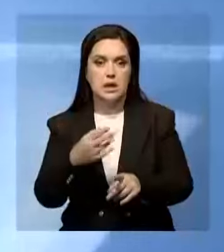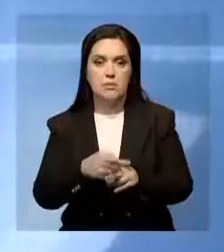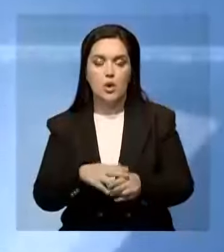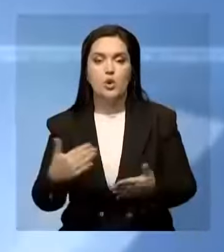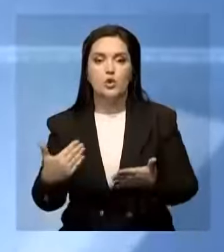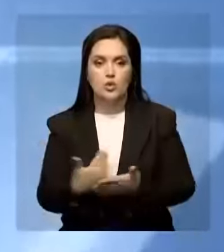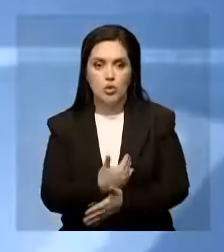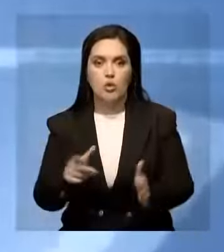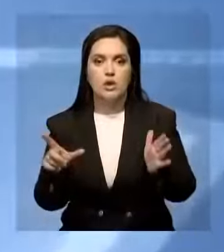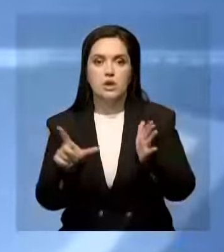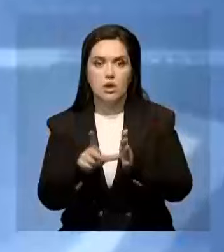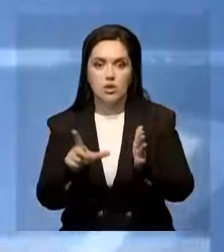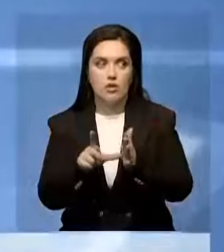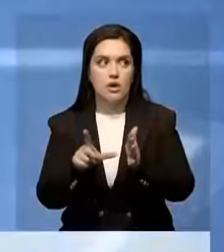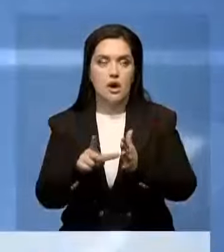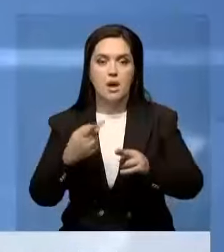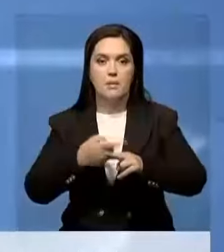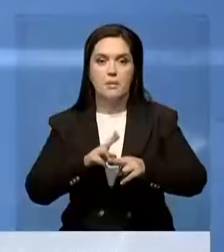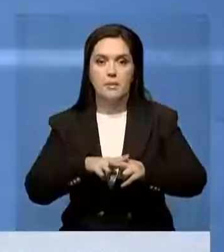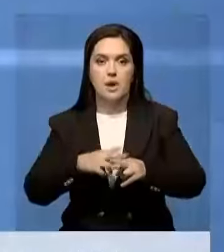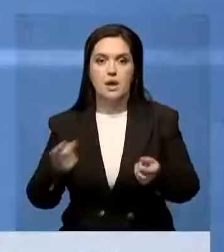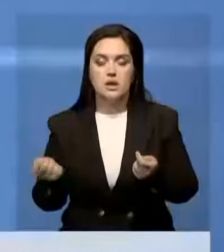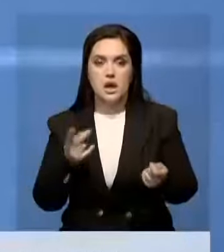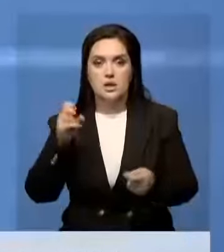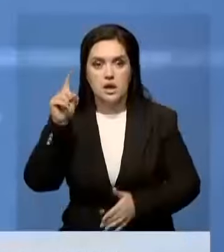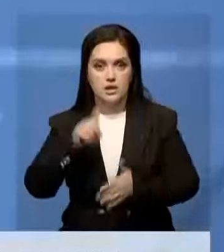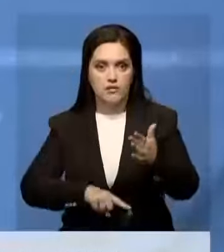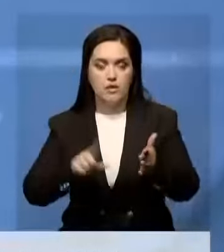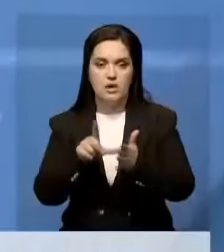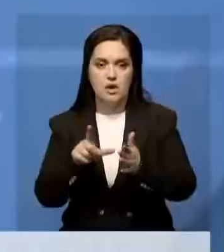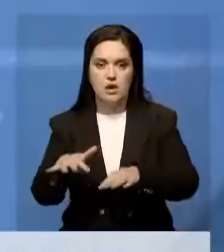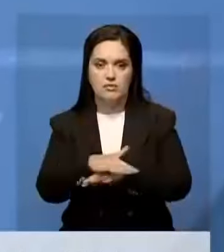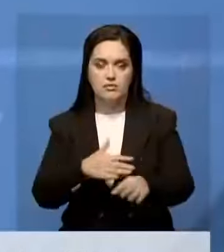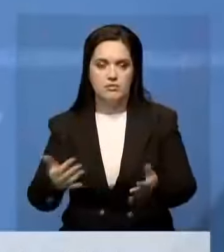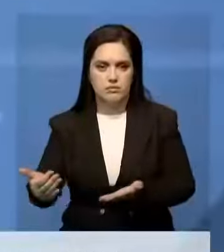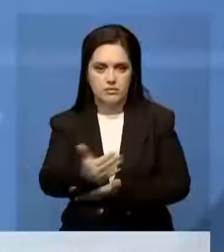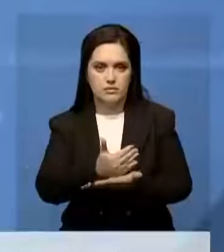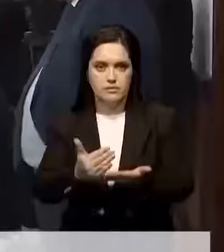на выстраивание принципиально нового налогового администрирования на основе доверия к налогоплательщикам.